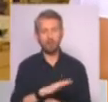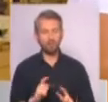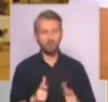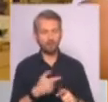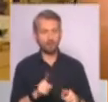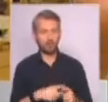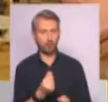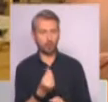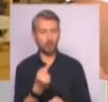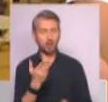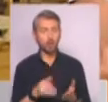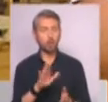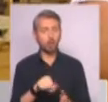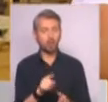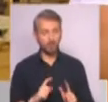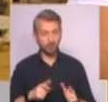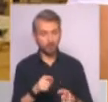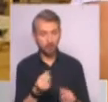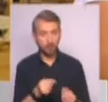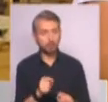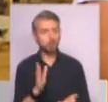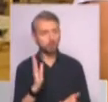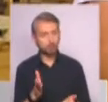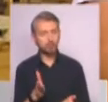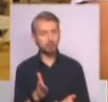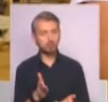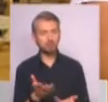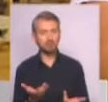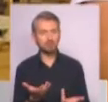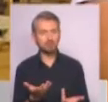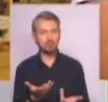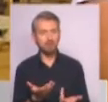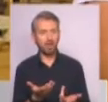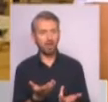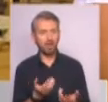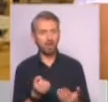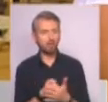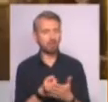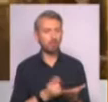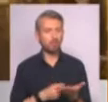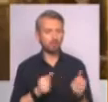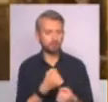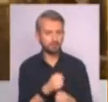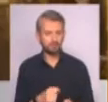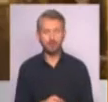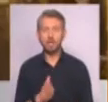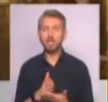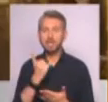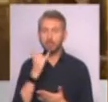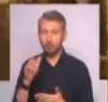кошти. Бо якщо потім вам виставлять ці кошти, вам вже буде мало чим буде апелювати до цих. Дякую, у нас є телефонний дзвінок. Слухаємо